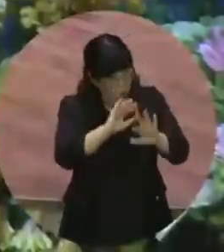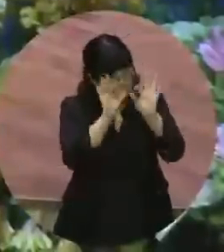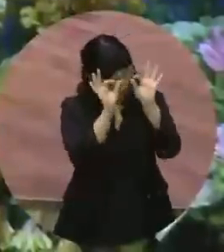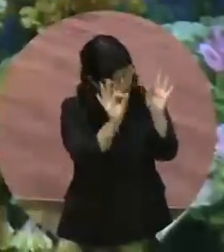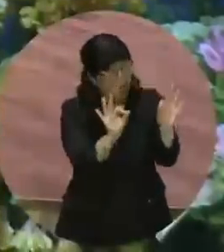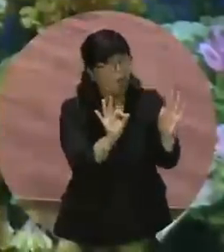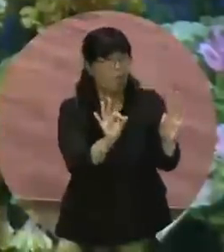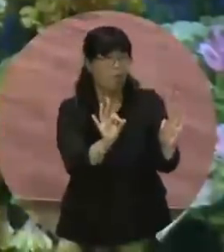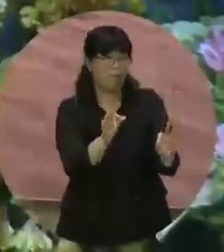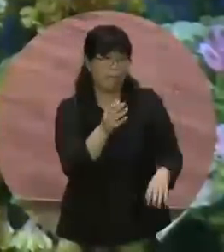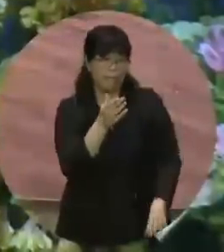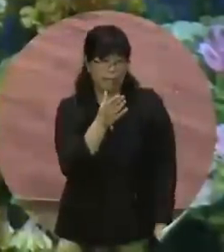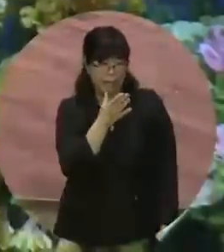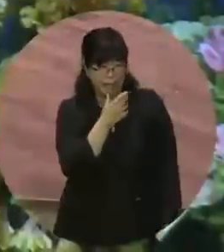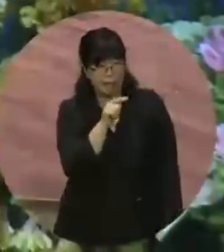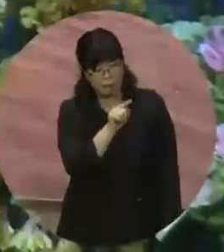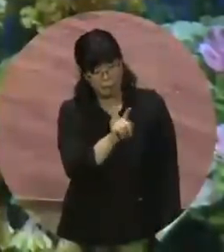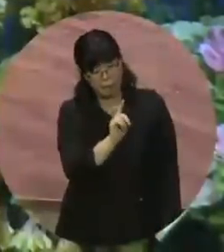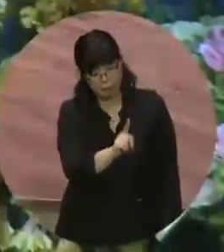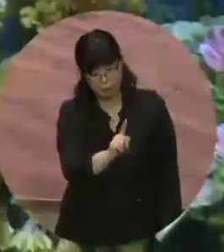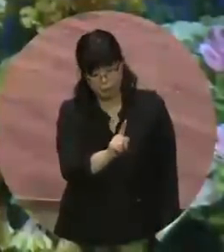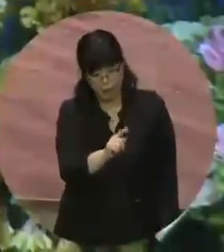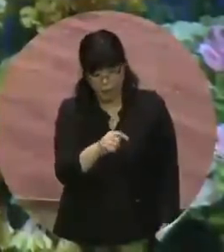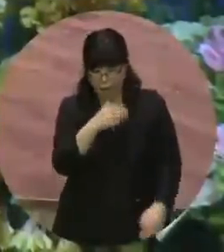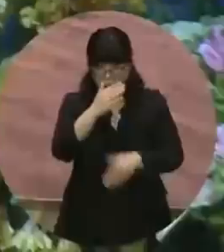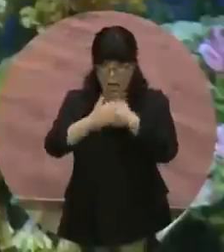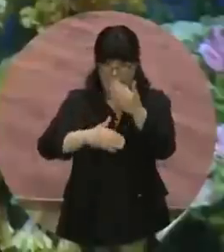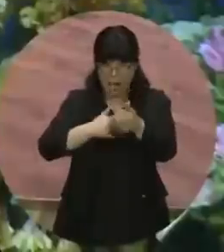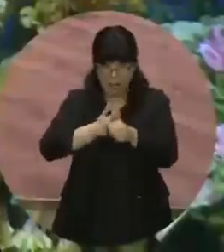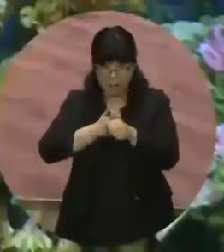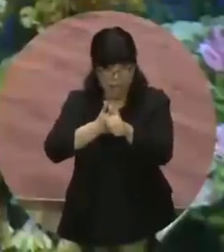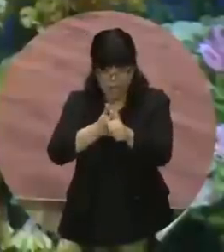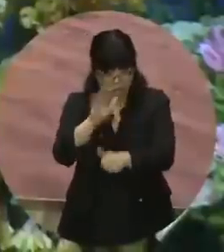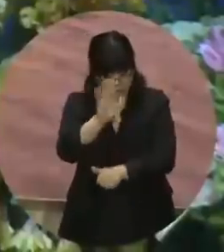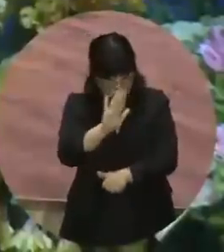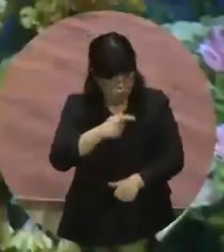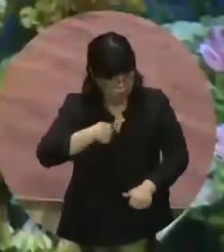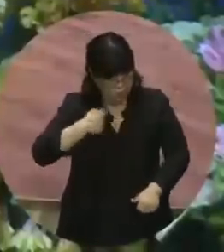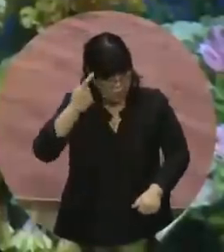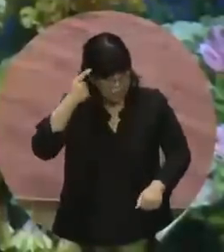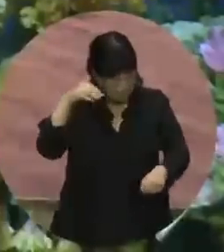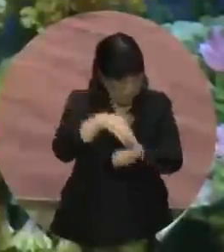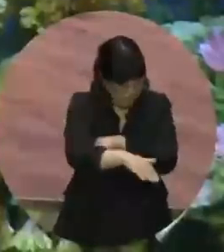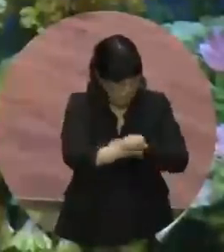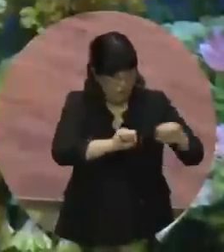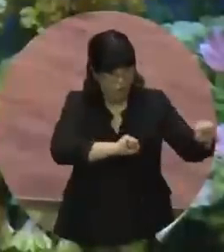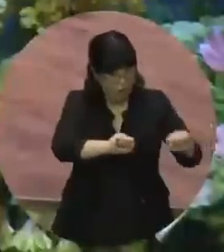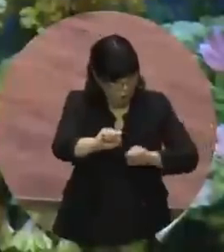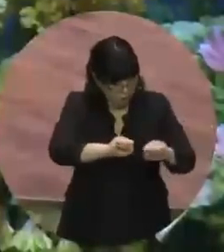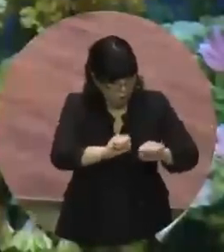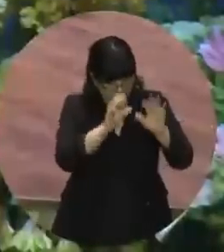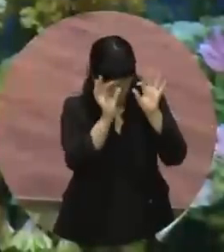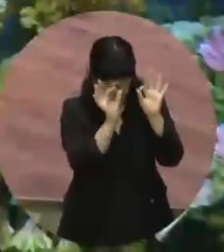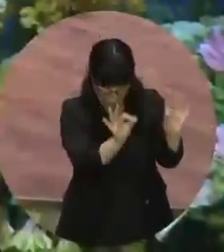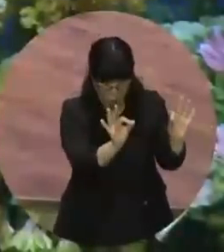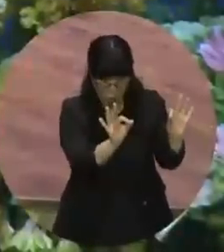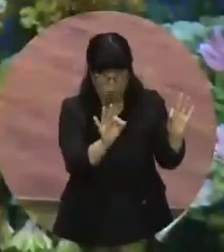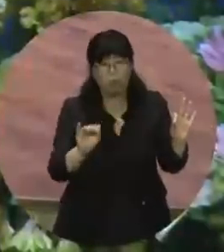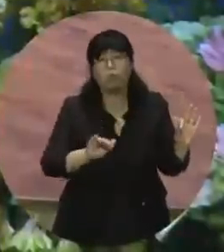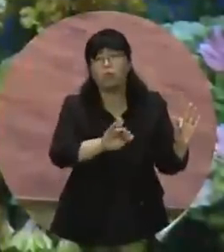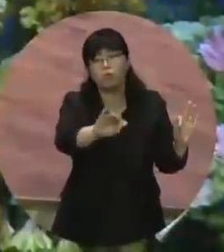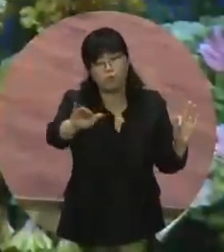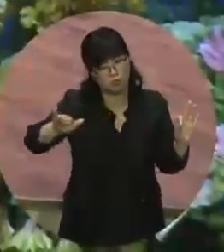오직 여호와 하나님의 뜻만이 완전히 서는데 올인 집중하는 언약적 삶 속으로 들어가기를 주님으로